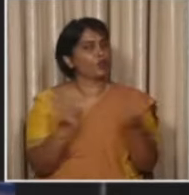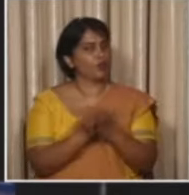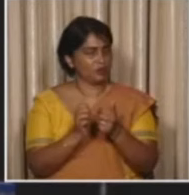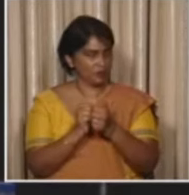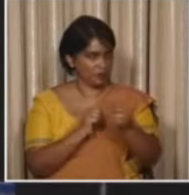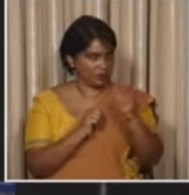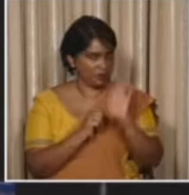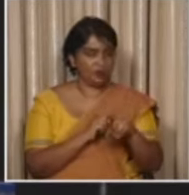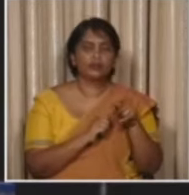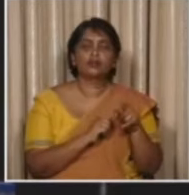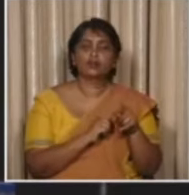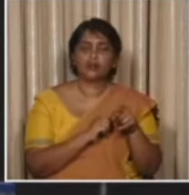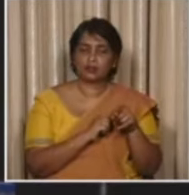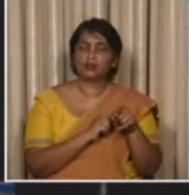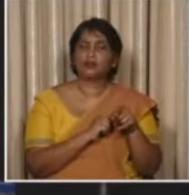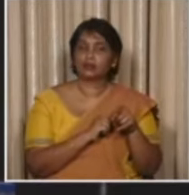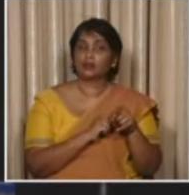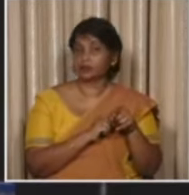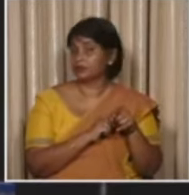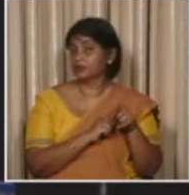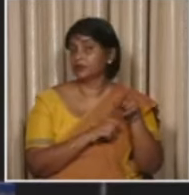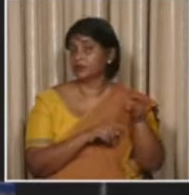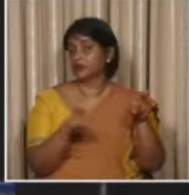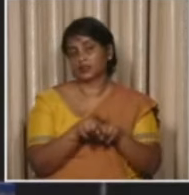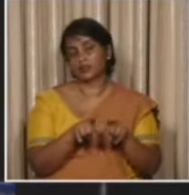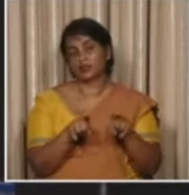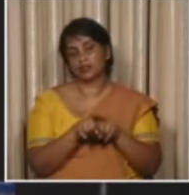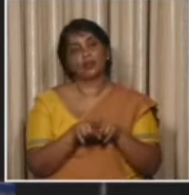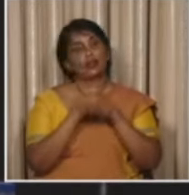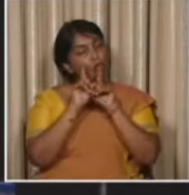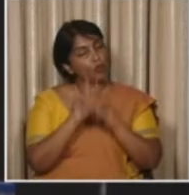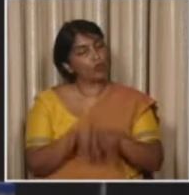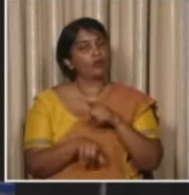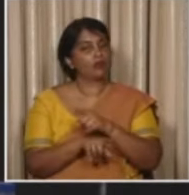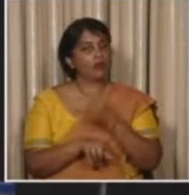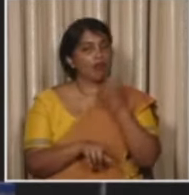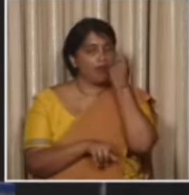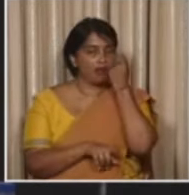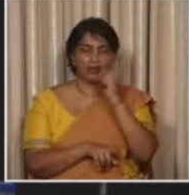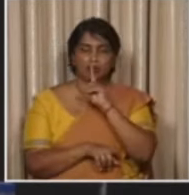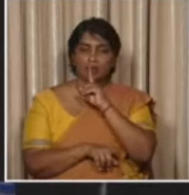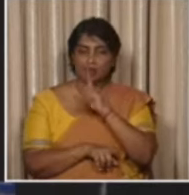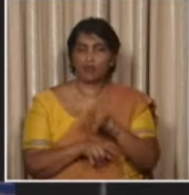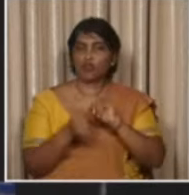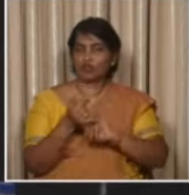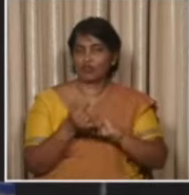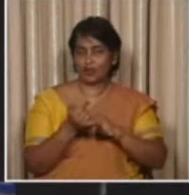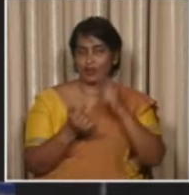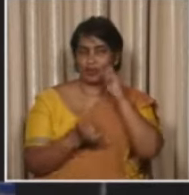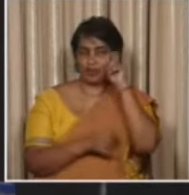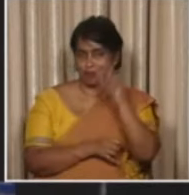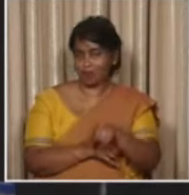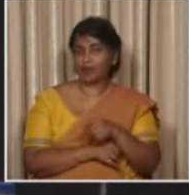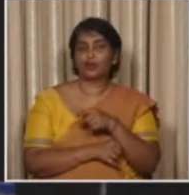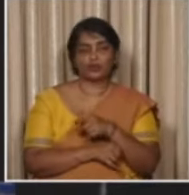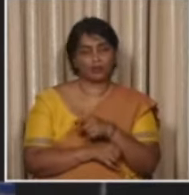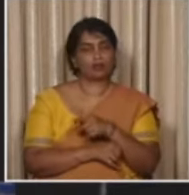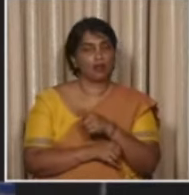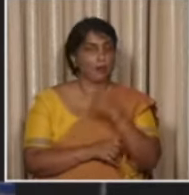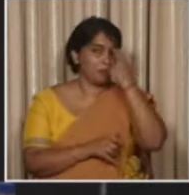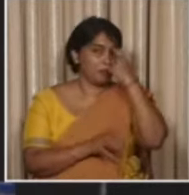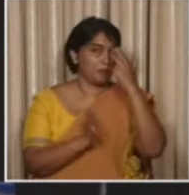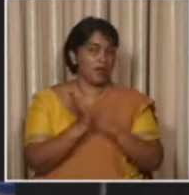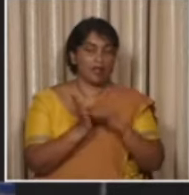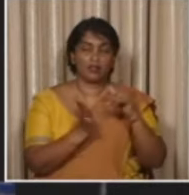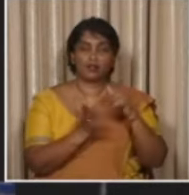කියලා. හරි, එතකොට ඒ අනුවර්ථ නාමයෙන් හඳුන්වන මේ සොනික් තමයි කියන්නේ මාතලේ පොඩි